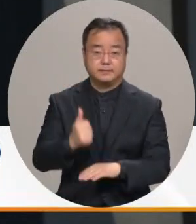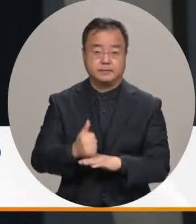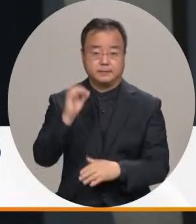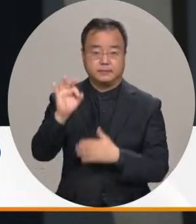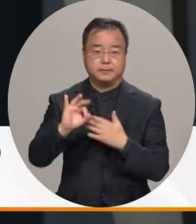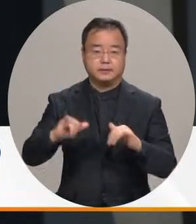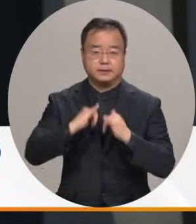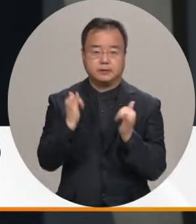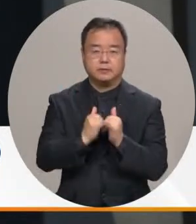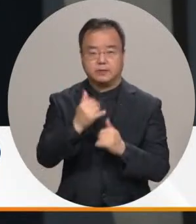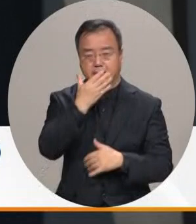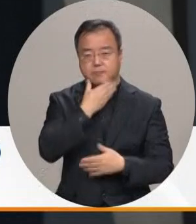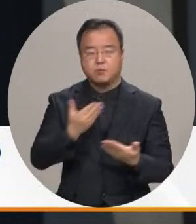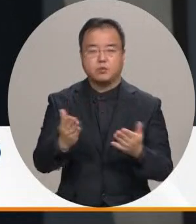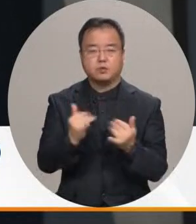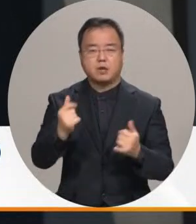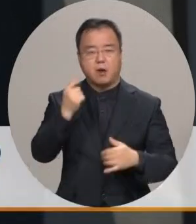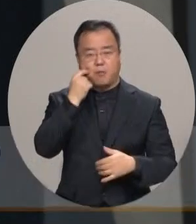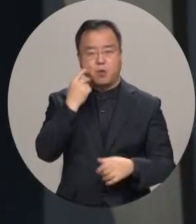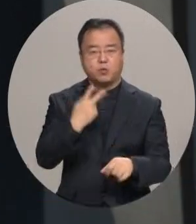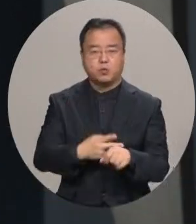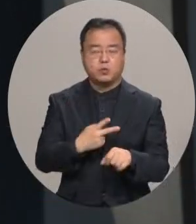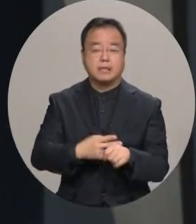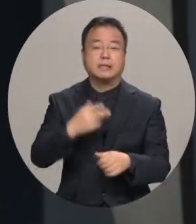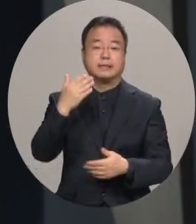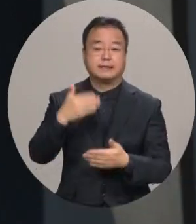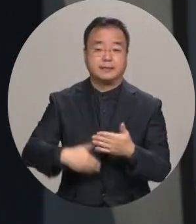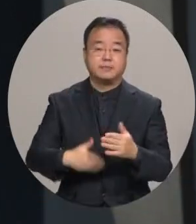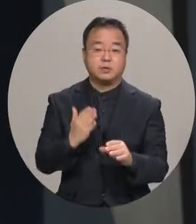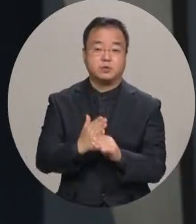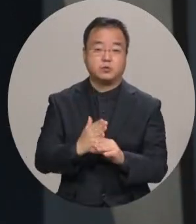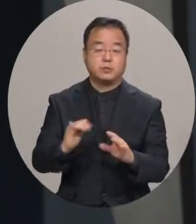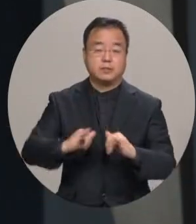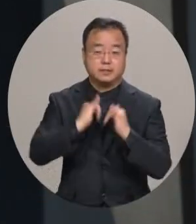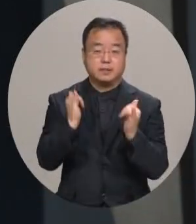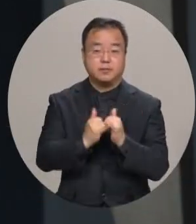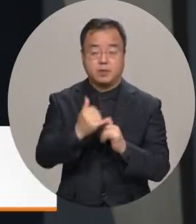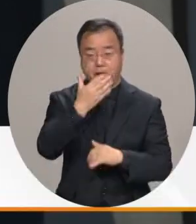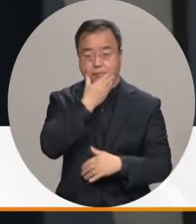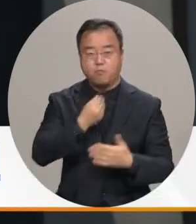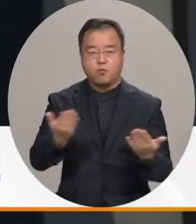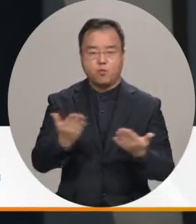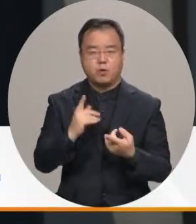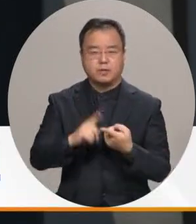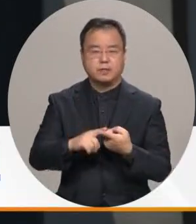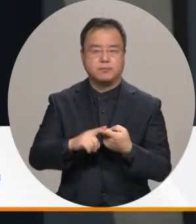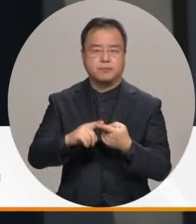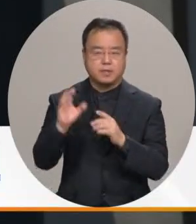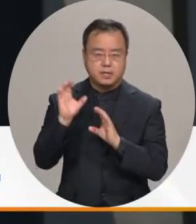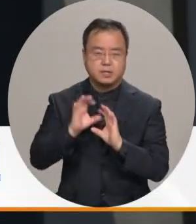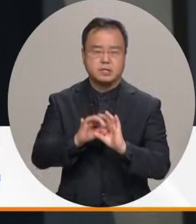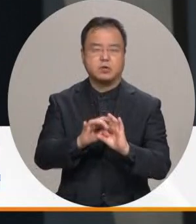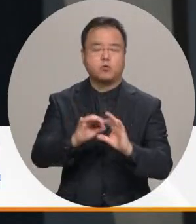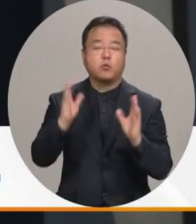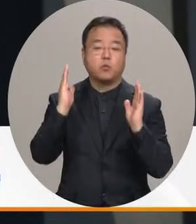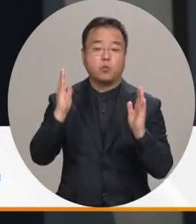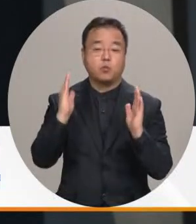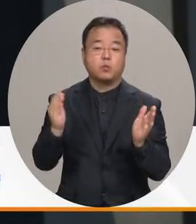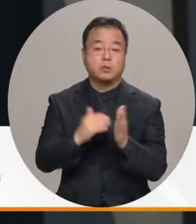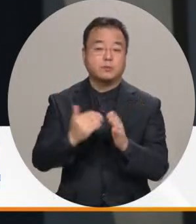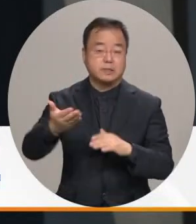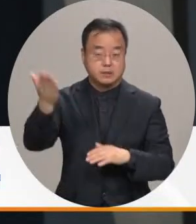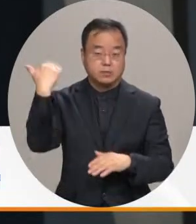결과적으로는 사회복지사는 되지 못하고 교사로 남아 있었고 사회복지를 계속 끝까지 좀 공부를 하게 되었습니다. 그래서